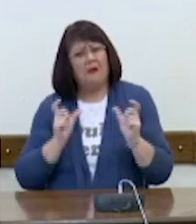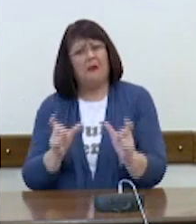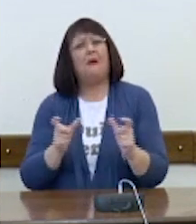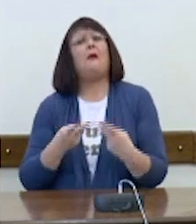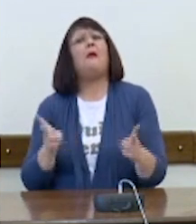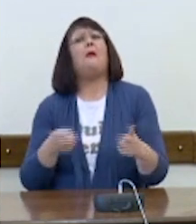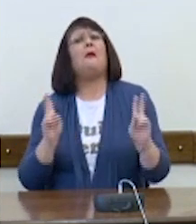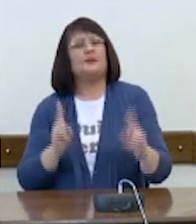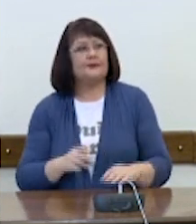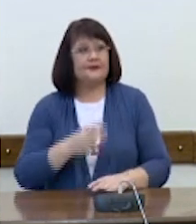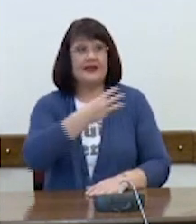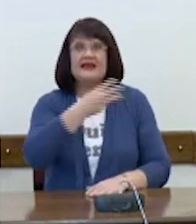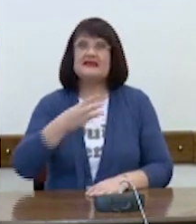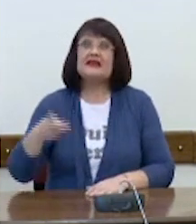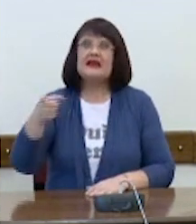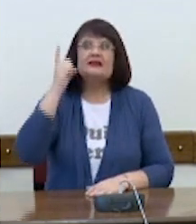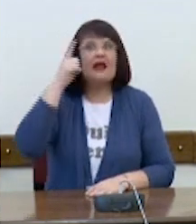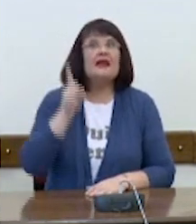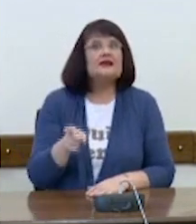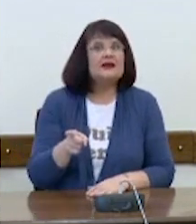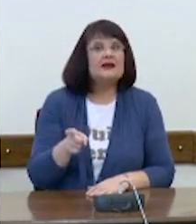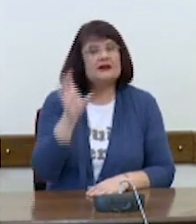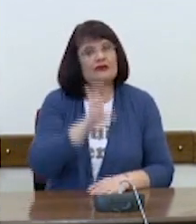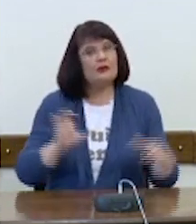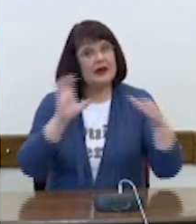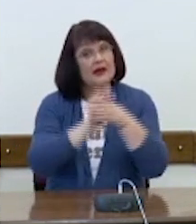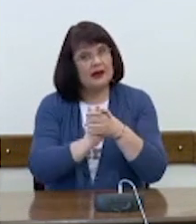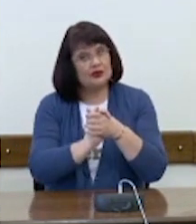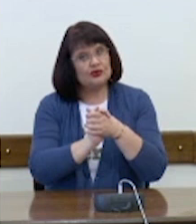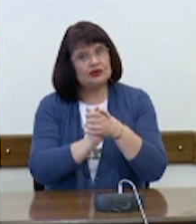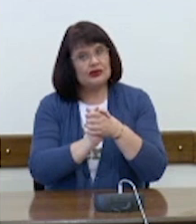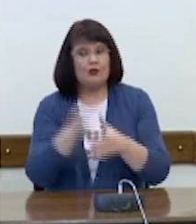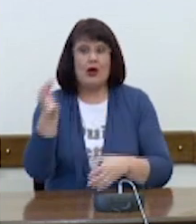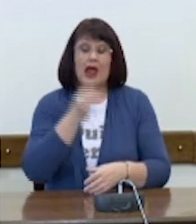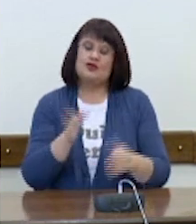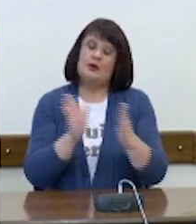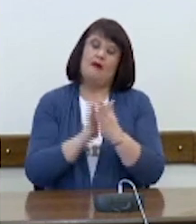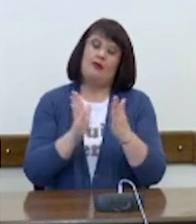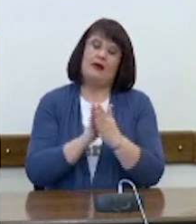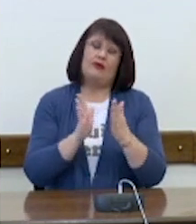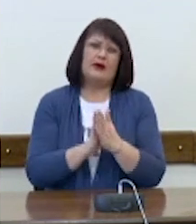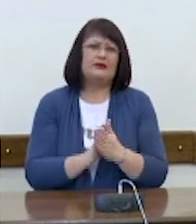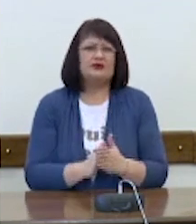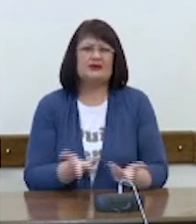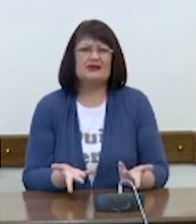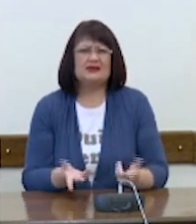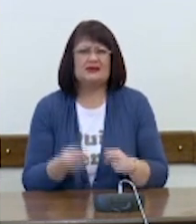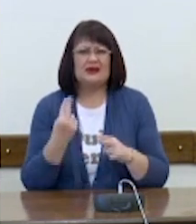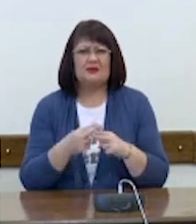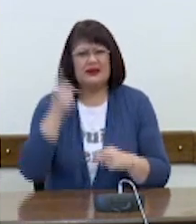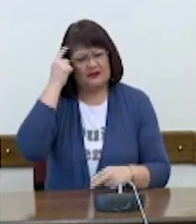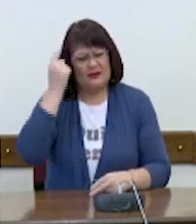του ΣΥΡΙΖΑ δεν ξέρετε πως η Ευρωπαϊκή Ένωση, την οποία αποθεώνετε, έχει ως επίσημη ιδεολογία της